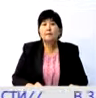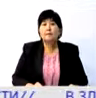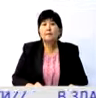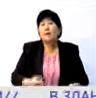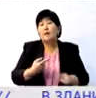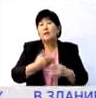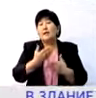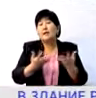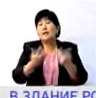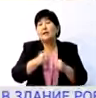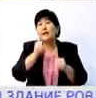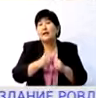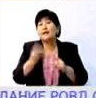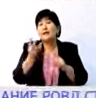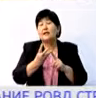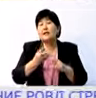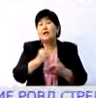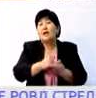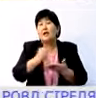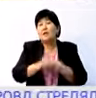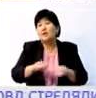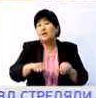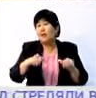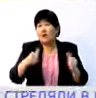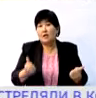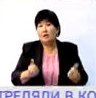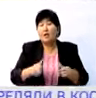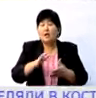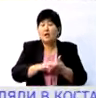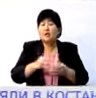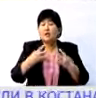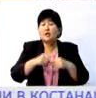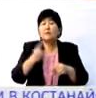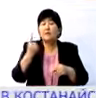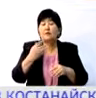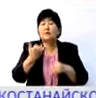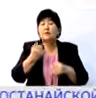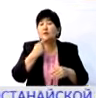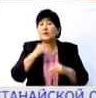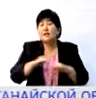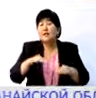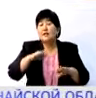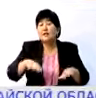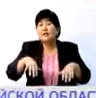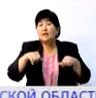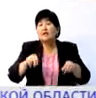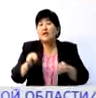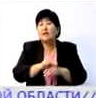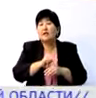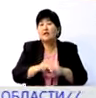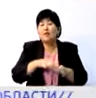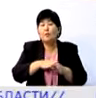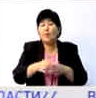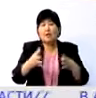По данным статистики, каждый третий брак завершается разводом. Разрушение семьи в первую очередь бьет по детям. Они лишаются права воспитываться в